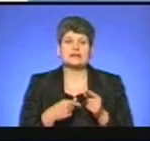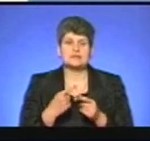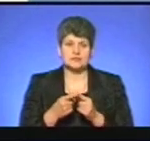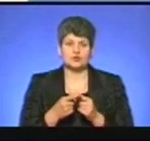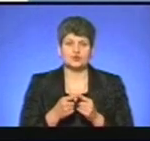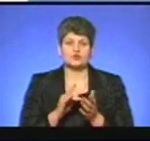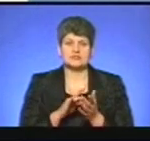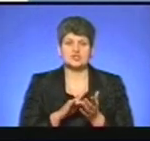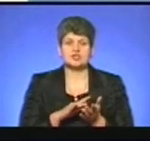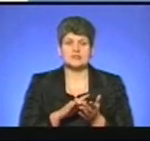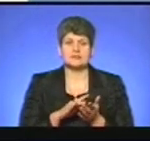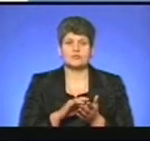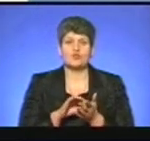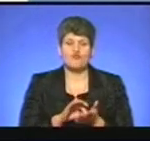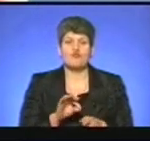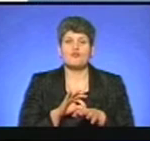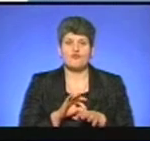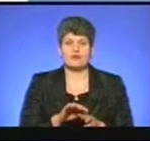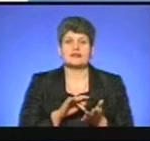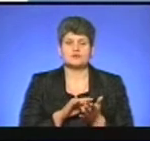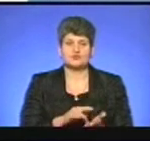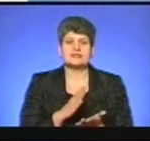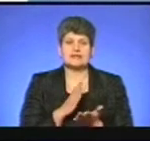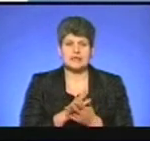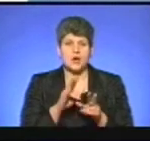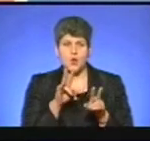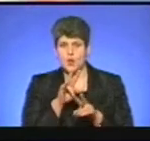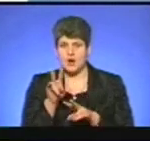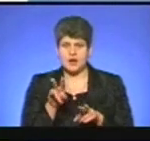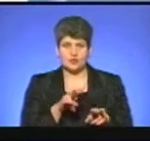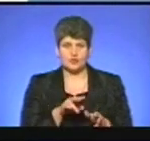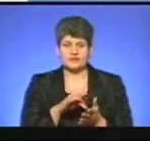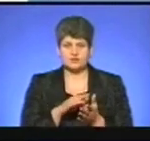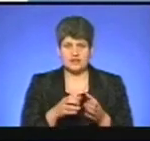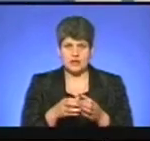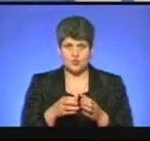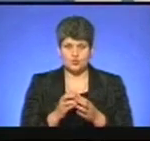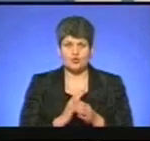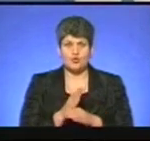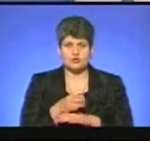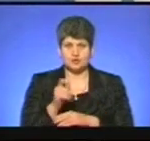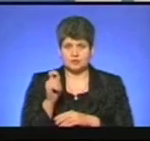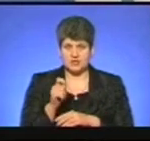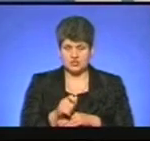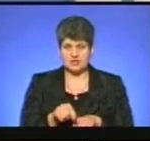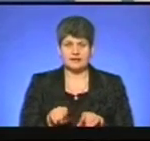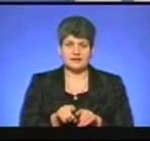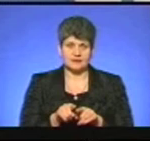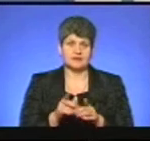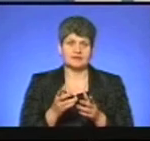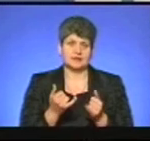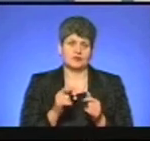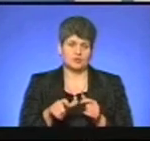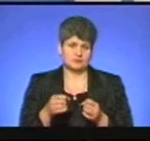туристичний центр проводить екскурсії. В нас є як оглядові екскурсії містом для груп гостей, які приїжджають, так і традиційно для